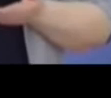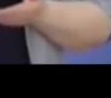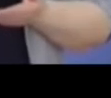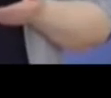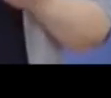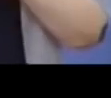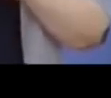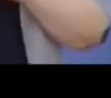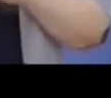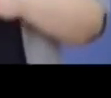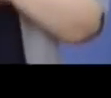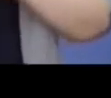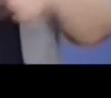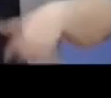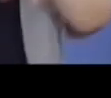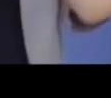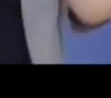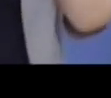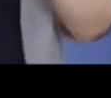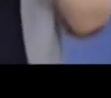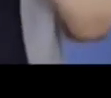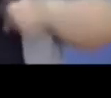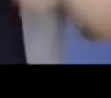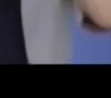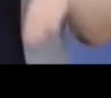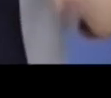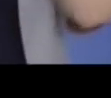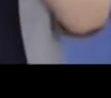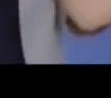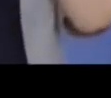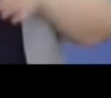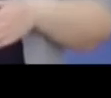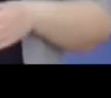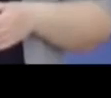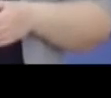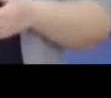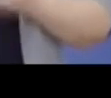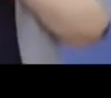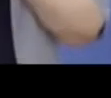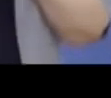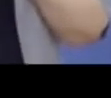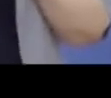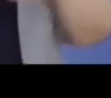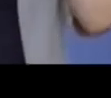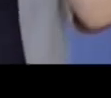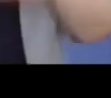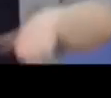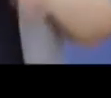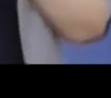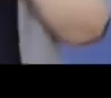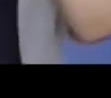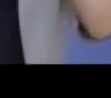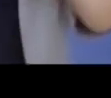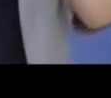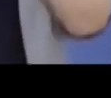житлово-комунальна послуга. Ми це гарантуємо, це вже прийняте рішення на рівні закону, ми його ще продублюємо в рішенні Кабінету міністрів, і ми